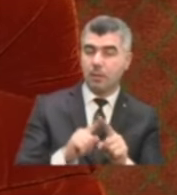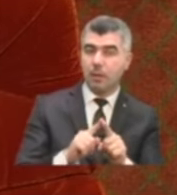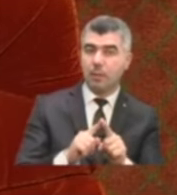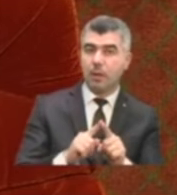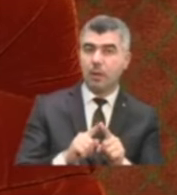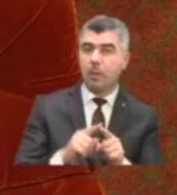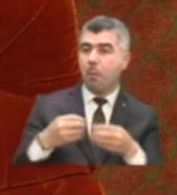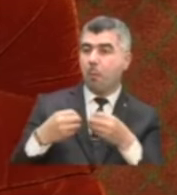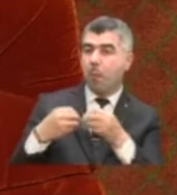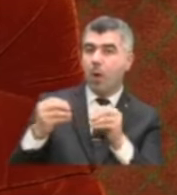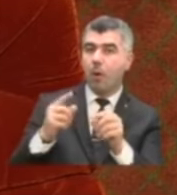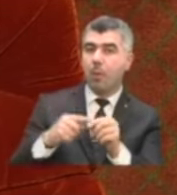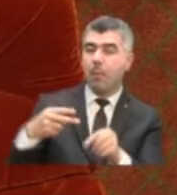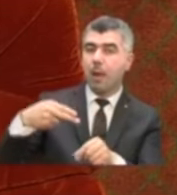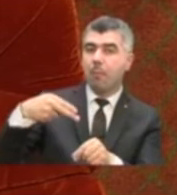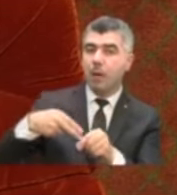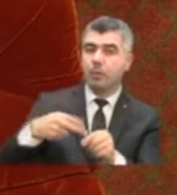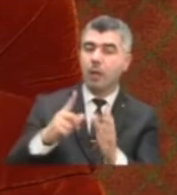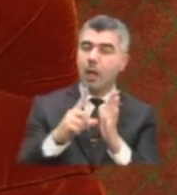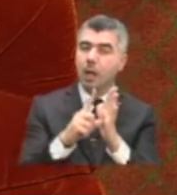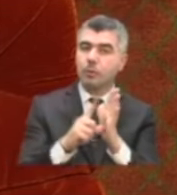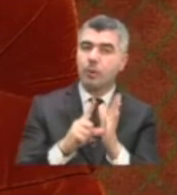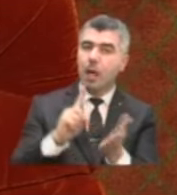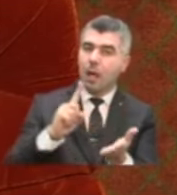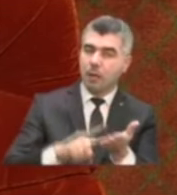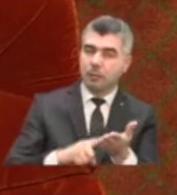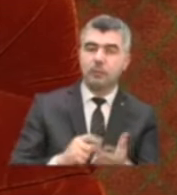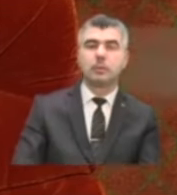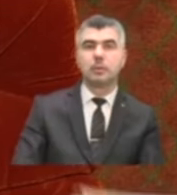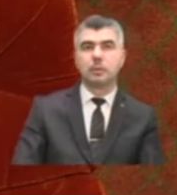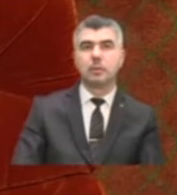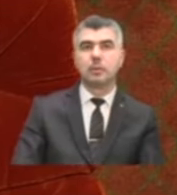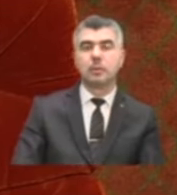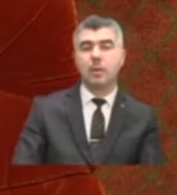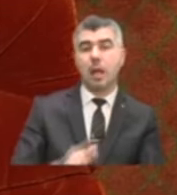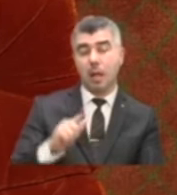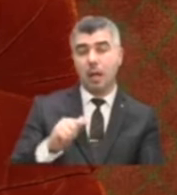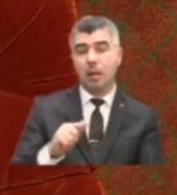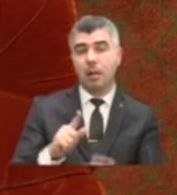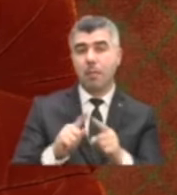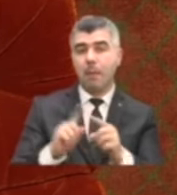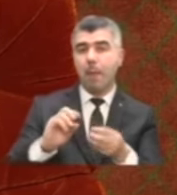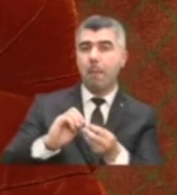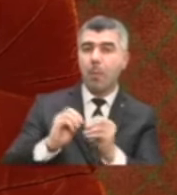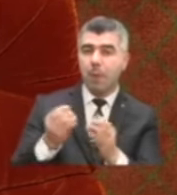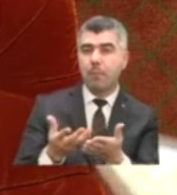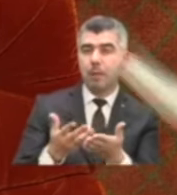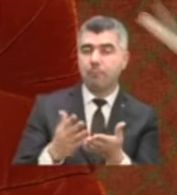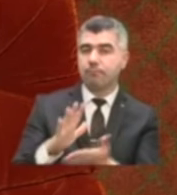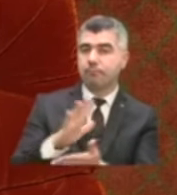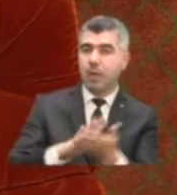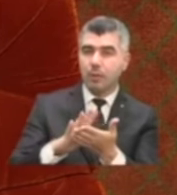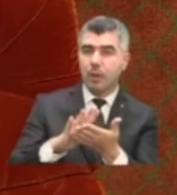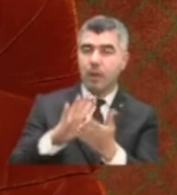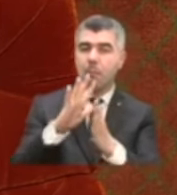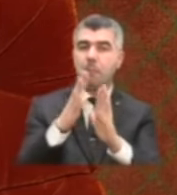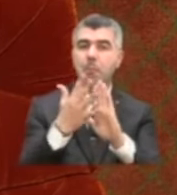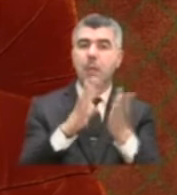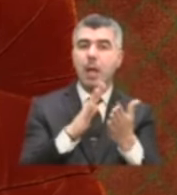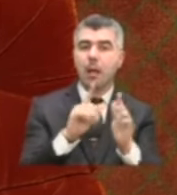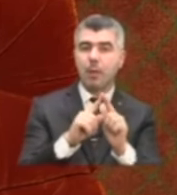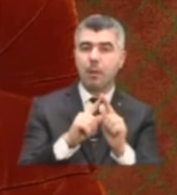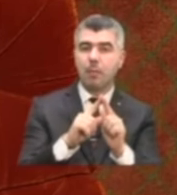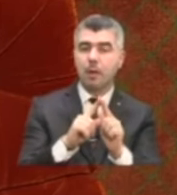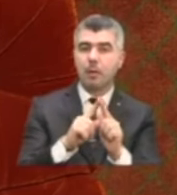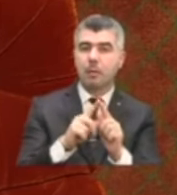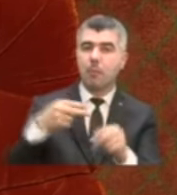كتوجه للسوق الوطني، المميزات القانونيه اللي جاري بها العمل، ولكن خصوصا نظرا للاكراهات البيئيه ديال المصافات